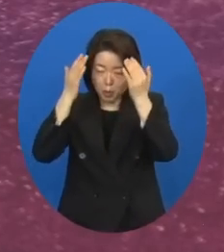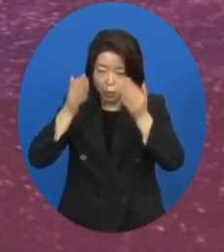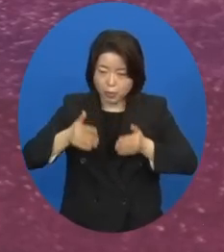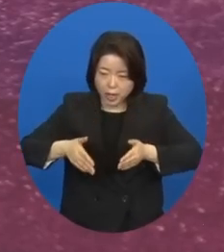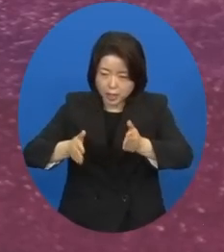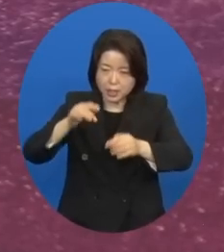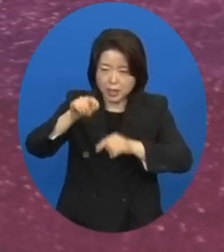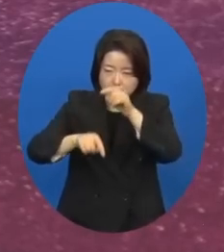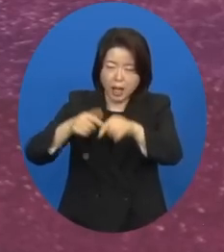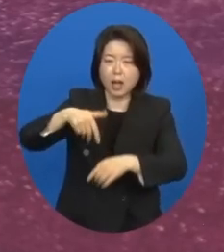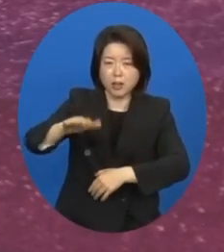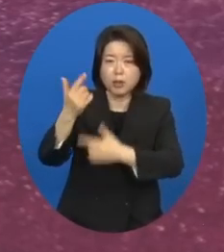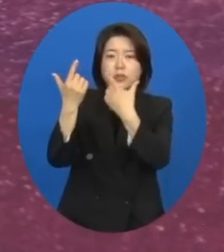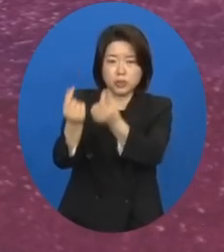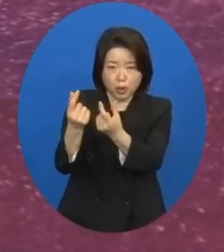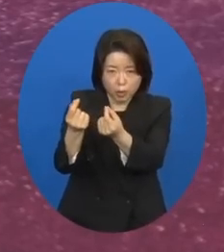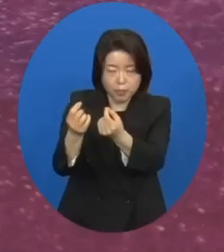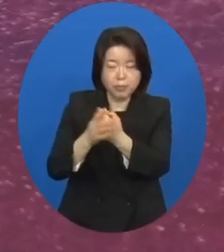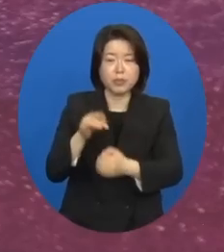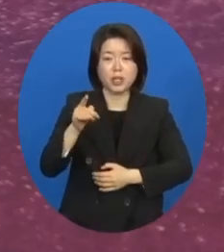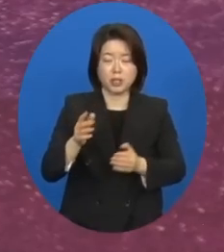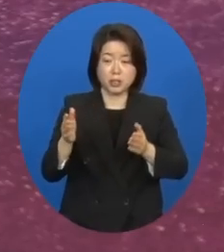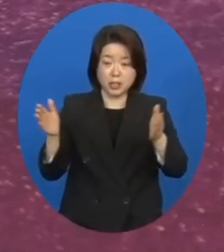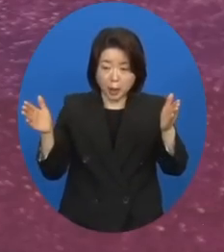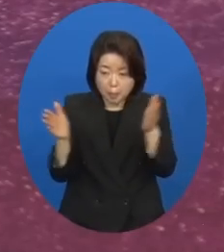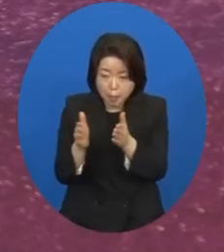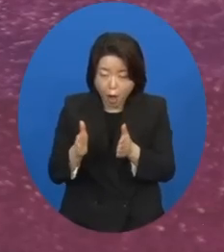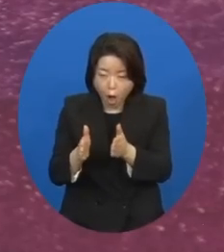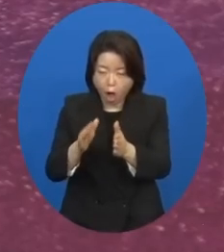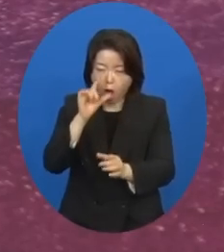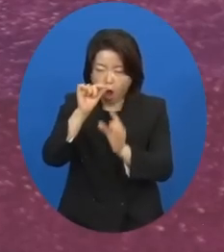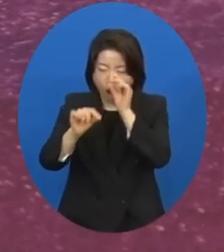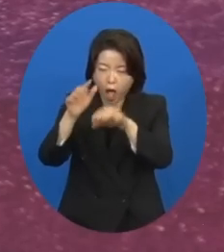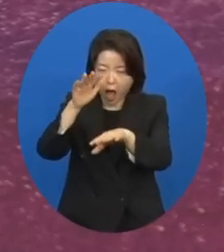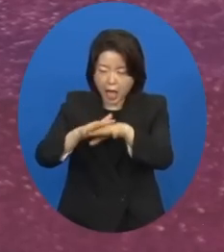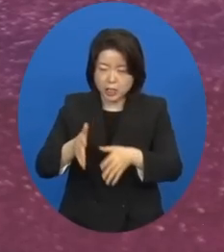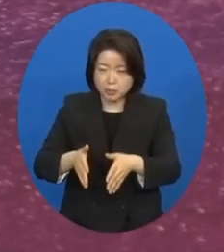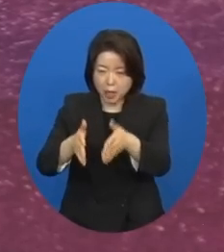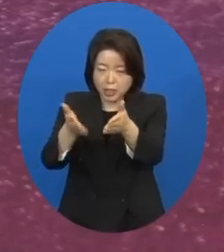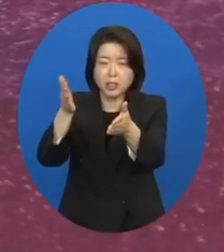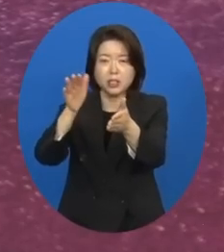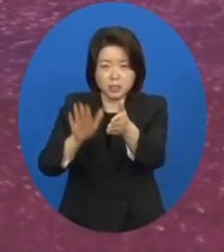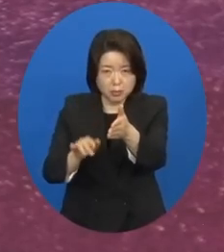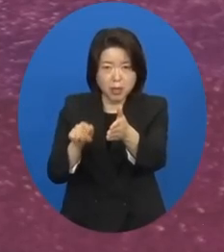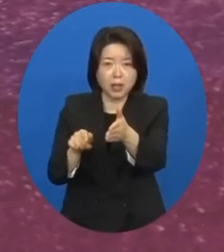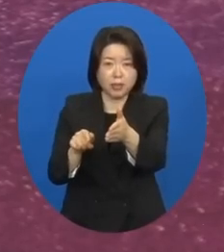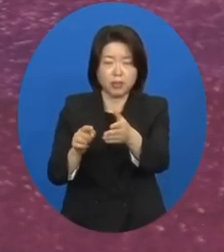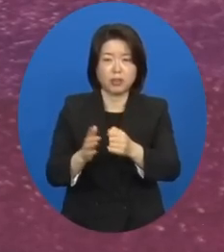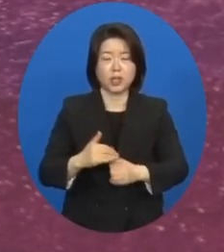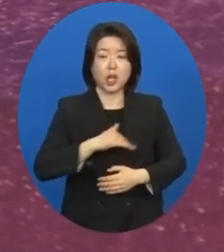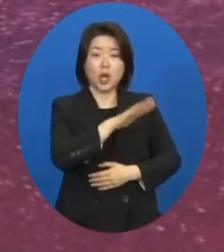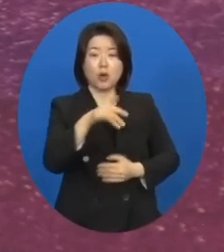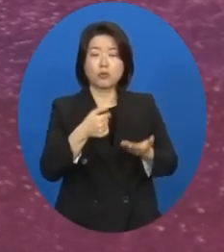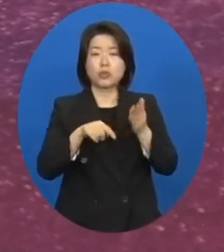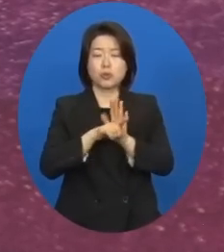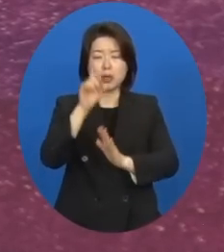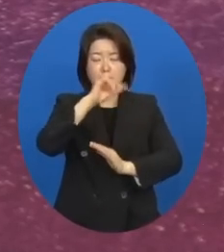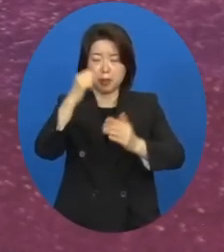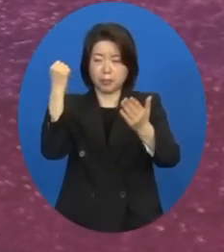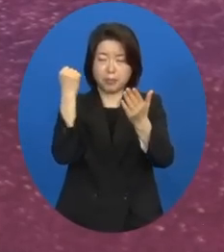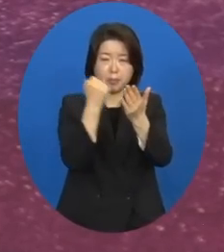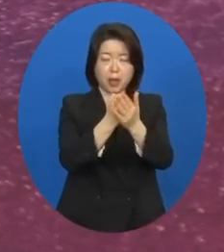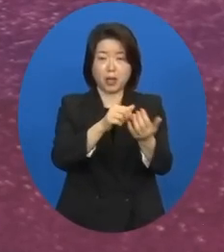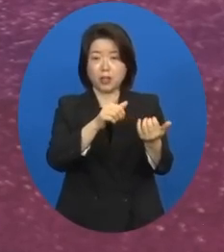것처럼 그 길이 비록 좁은 길, 가시밭길일지라도 우리를 위하여 못 박혀 돌아가신